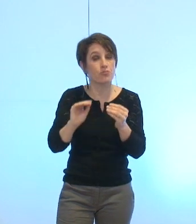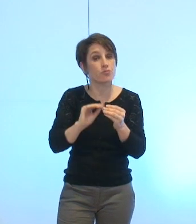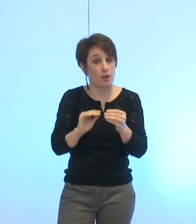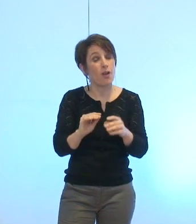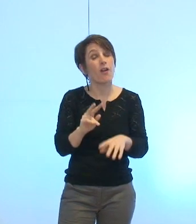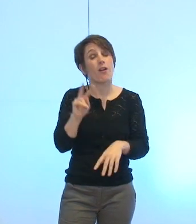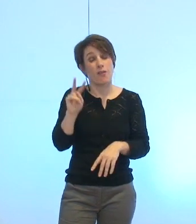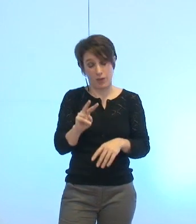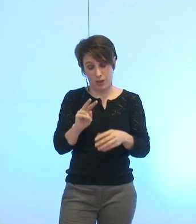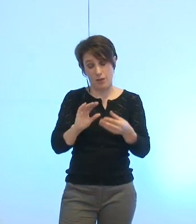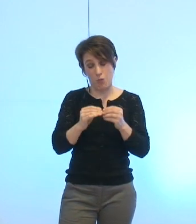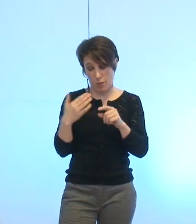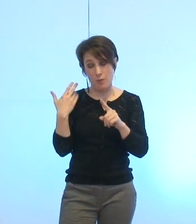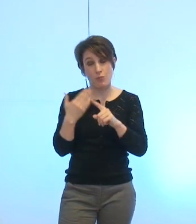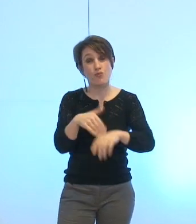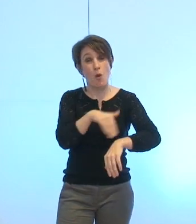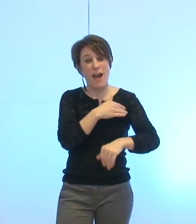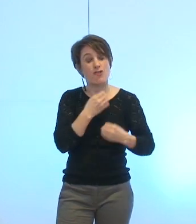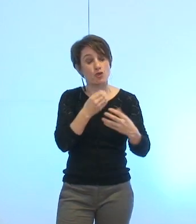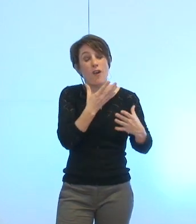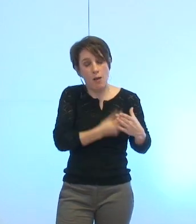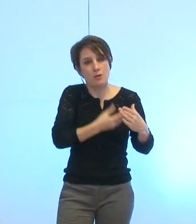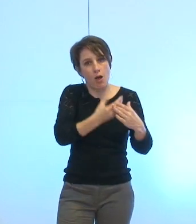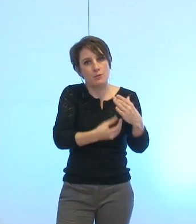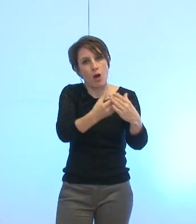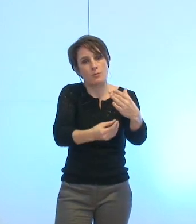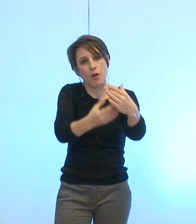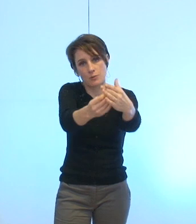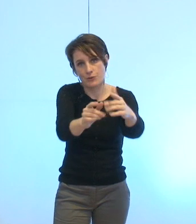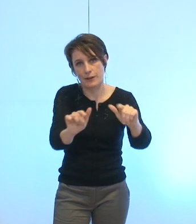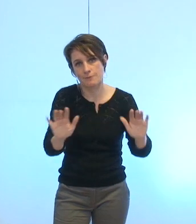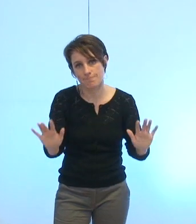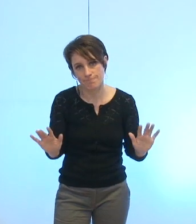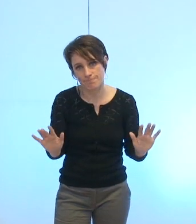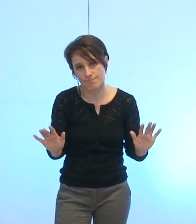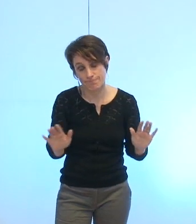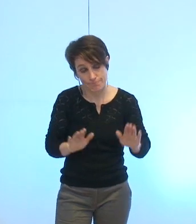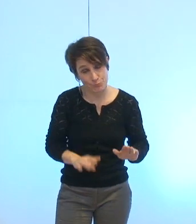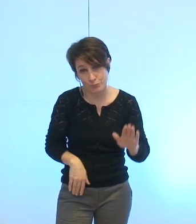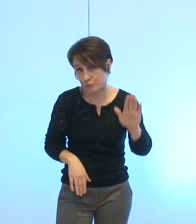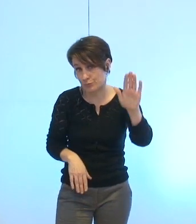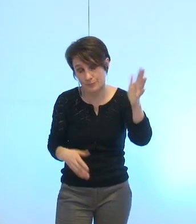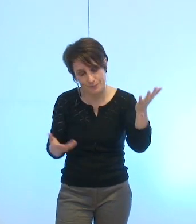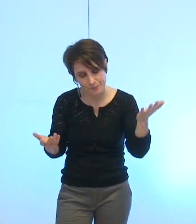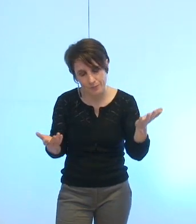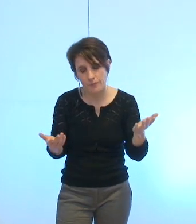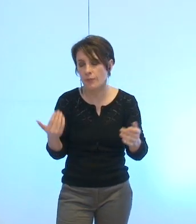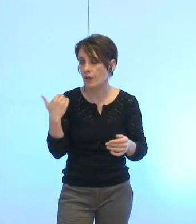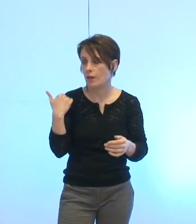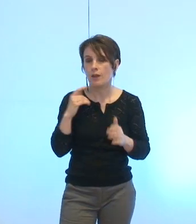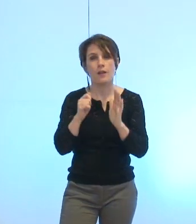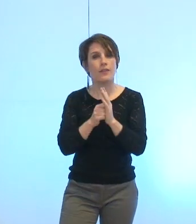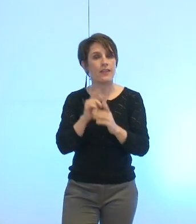croissant ces dernières années dans notre commune en juillet j'avais calculé j'avais